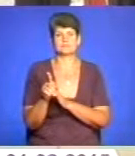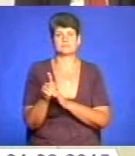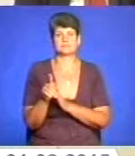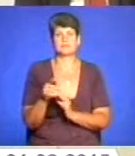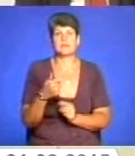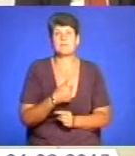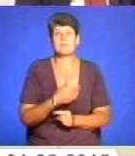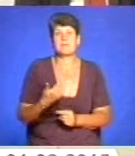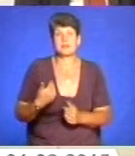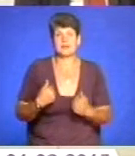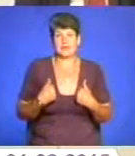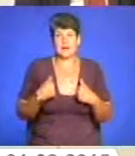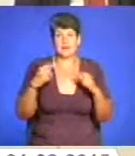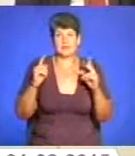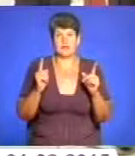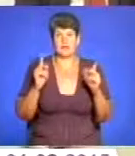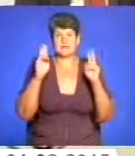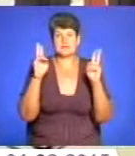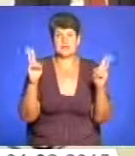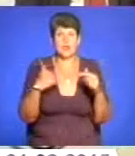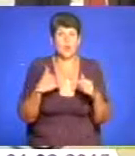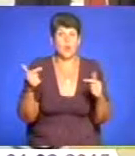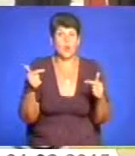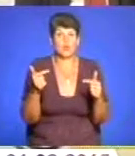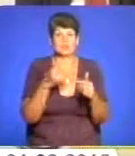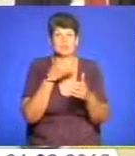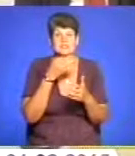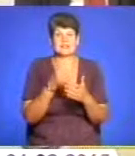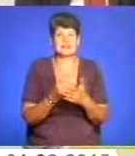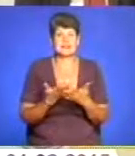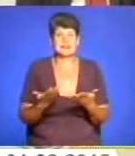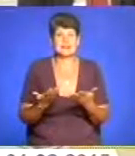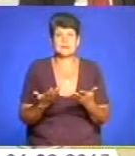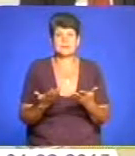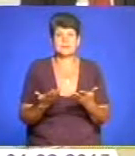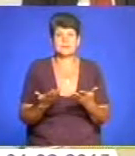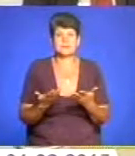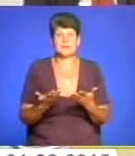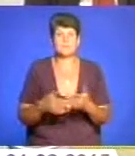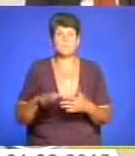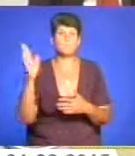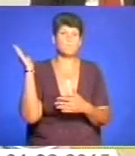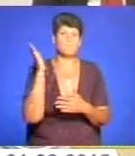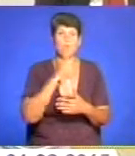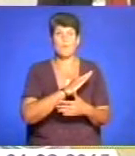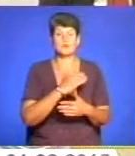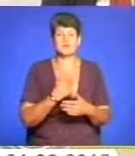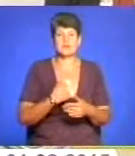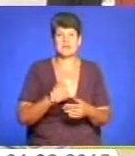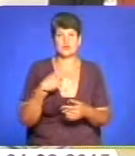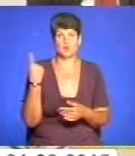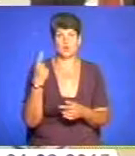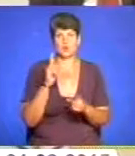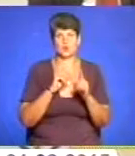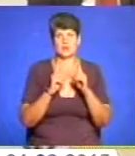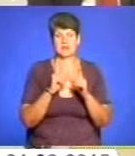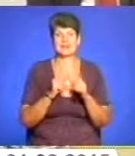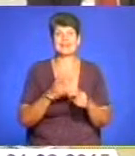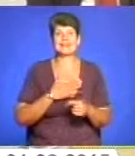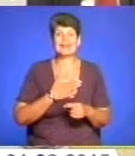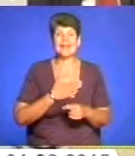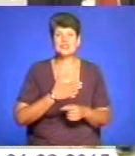Я навіть не знаю, грубо сказати, дістали моцно по морді від нашої обласної ради.